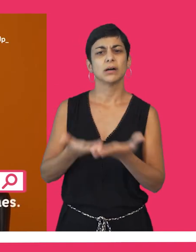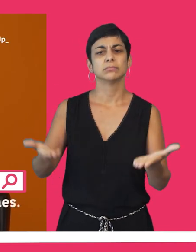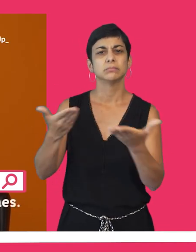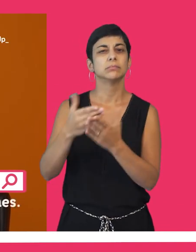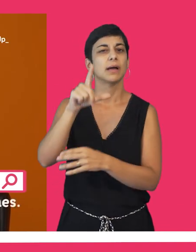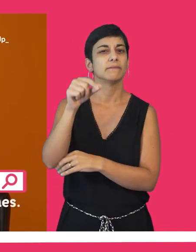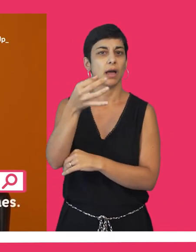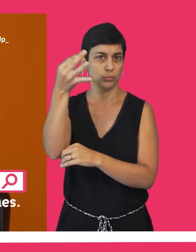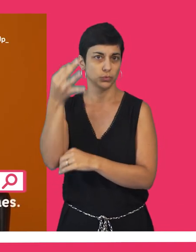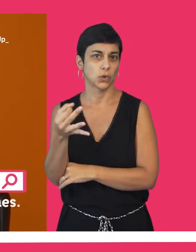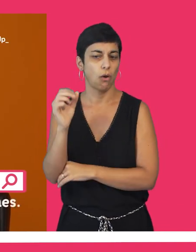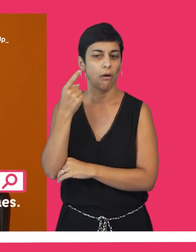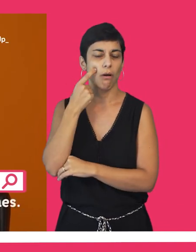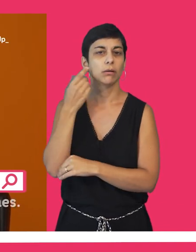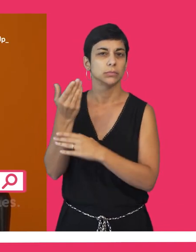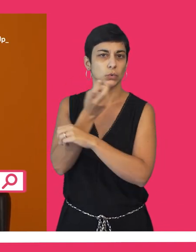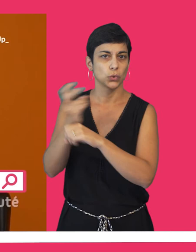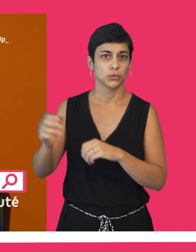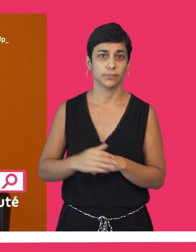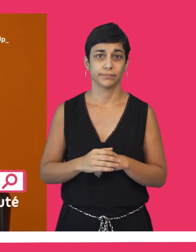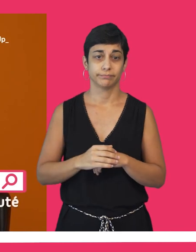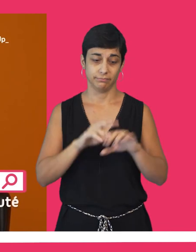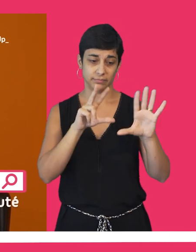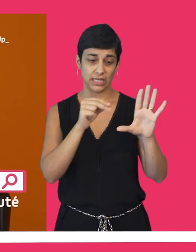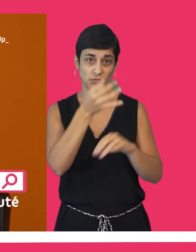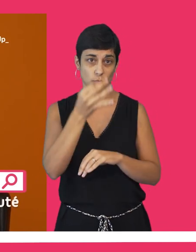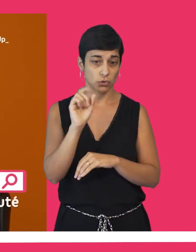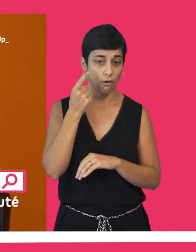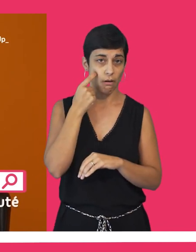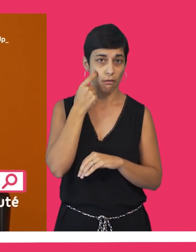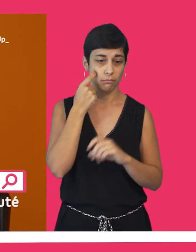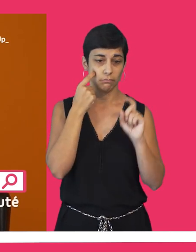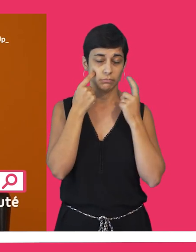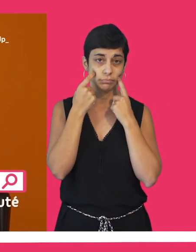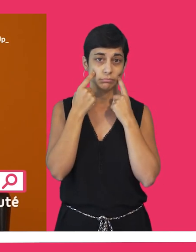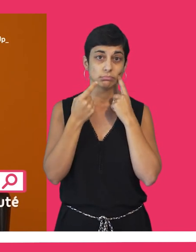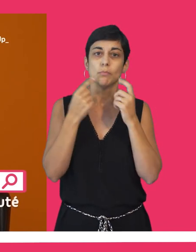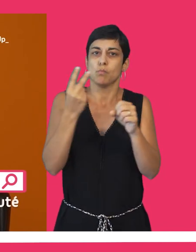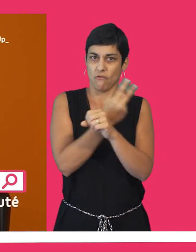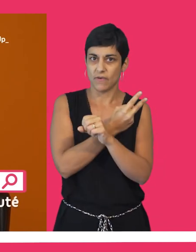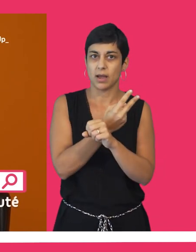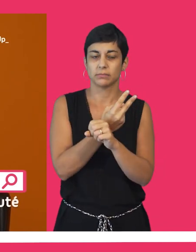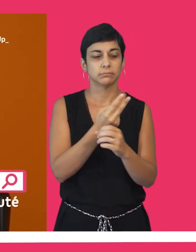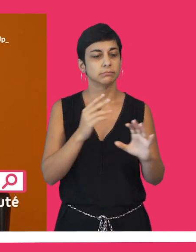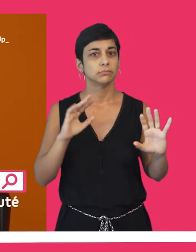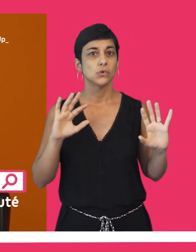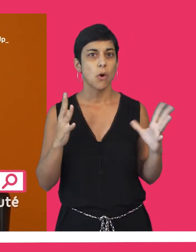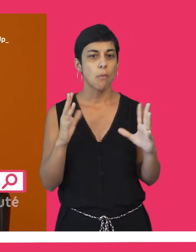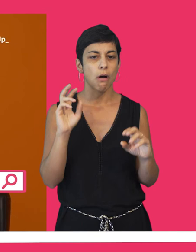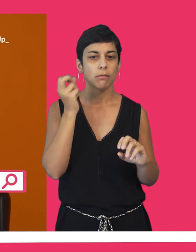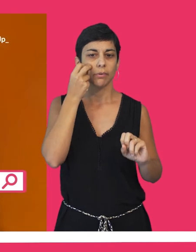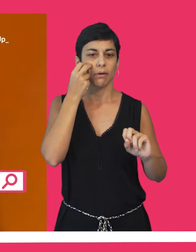près 20% des mélanomes. 80% des mélanomes, donc ces grains de beauté mauvais, ils